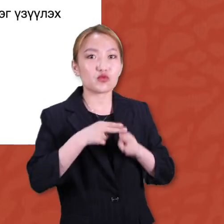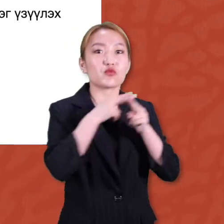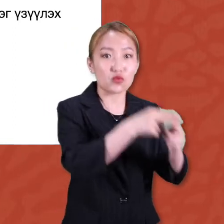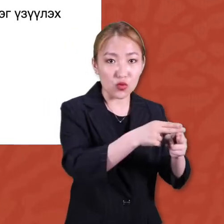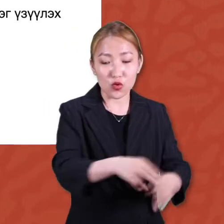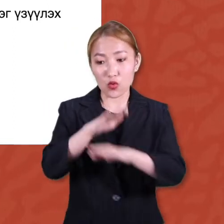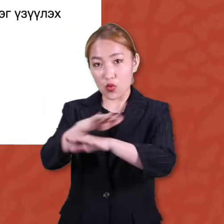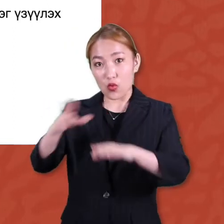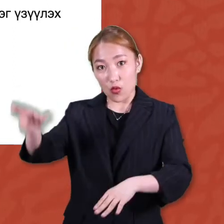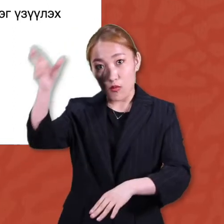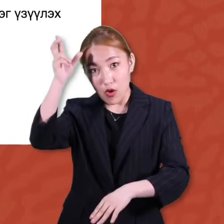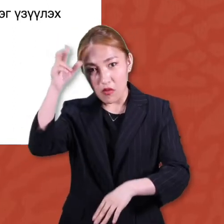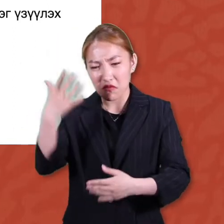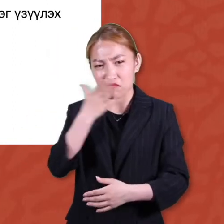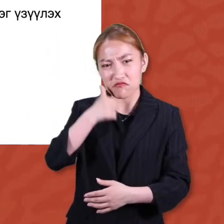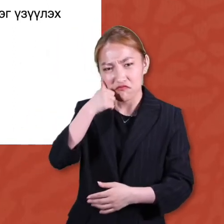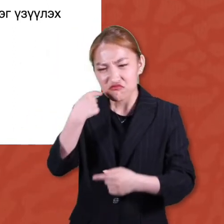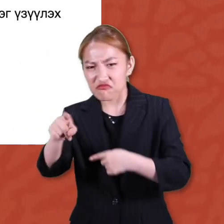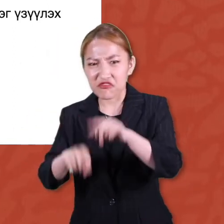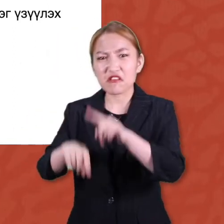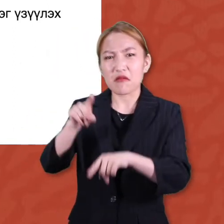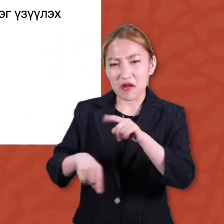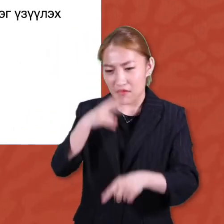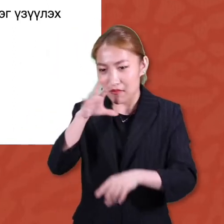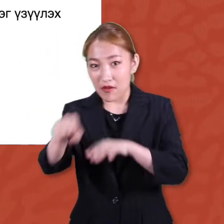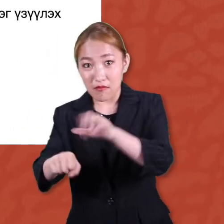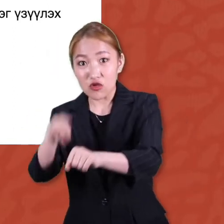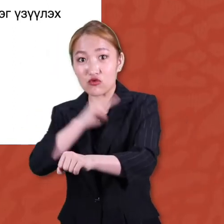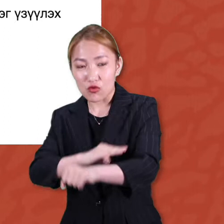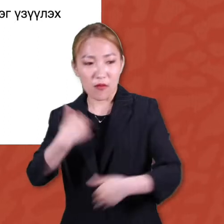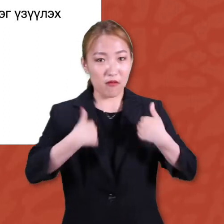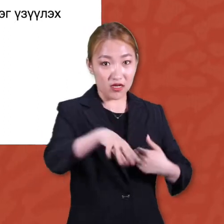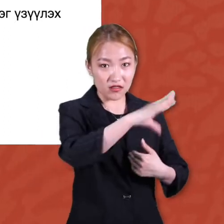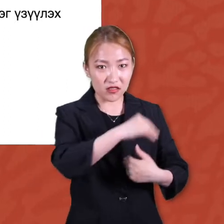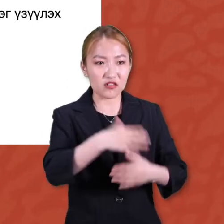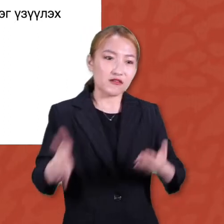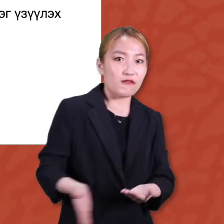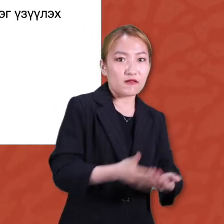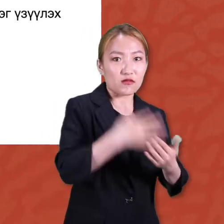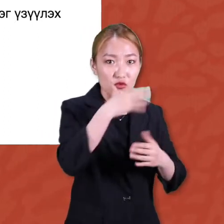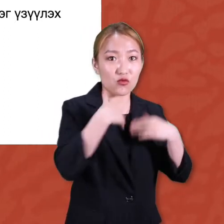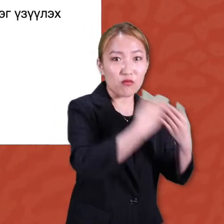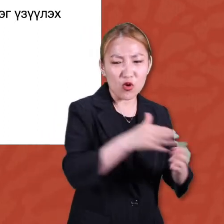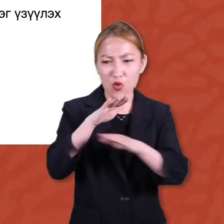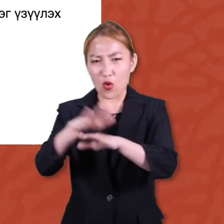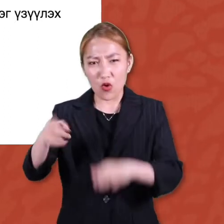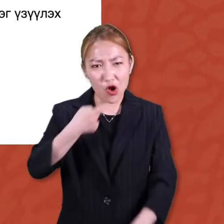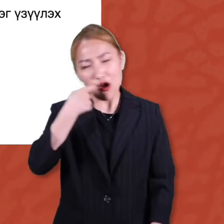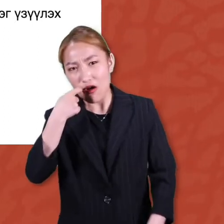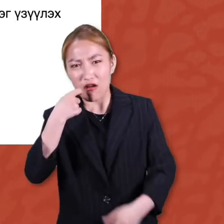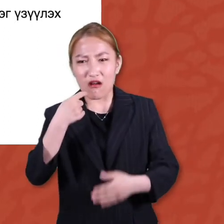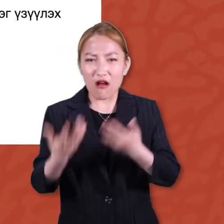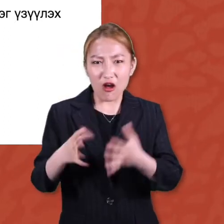Суралцагчдын боловсрол, зан үйлийн асуудлыг шийдвэрлэхэд багш нарт дэмжлэг үзүүлэх. Хүүхэд залуучуудын донтолт болон бусад